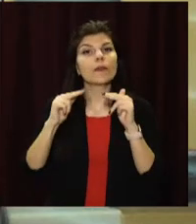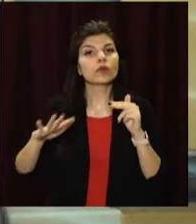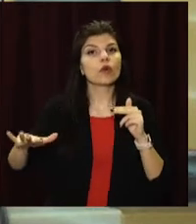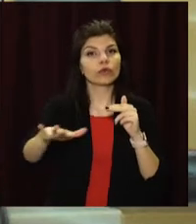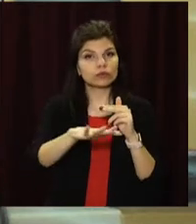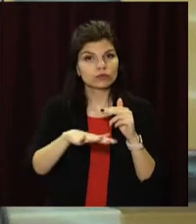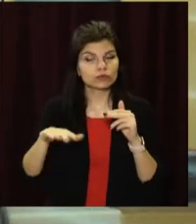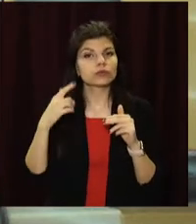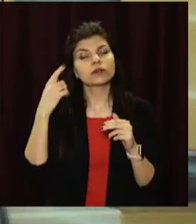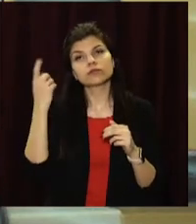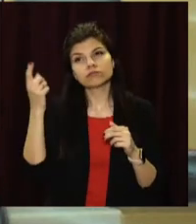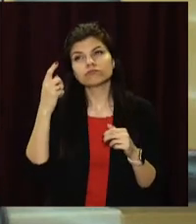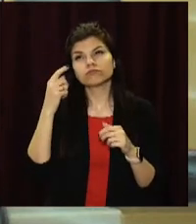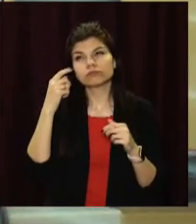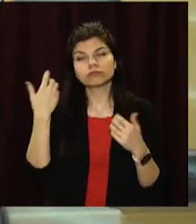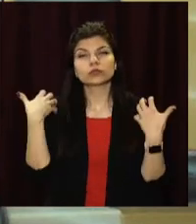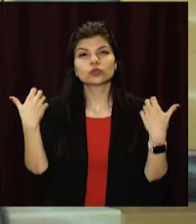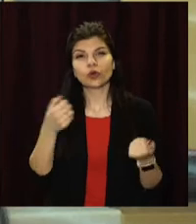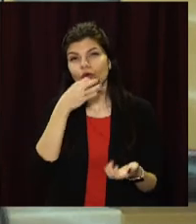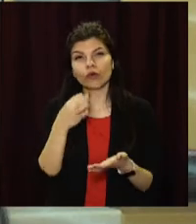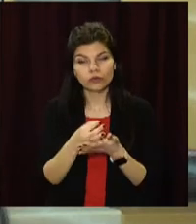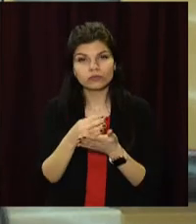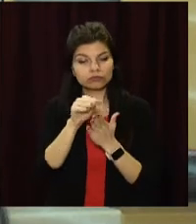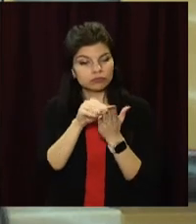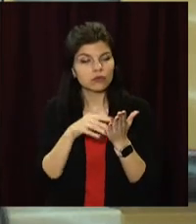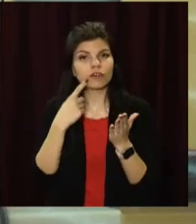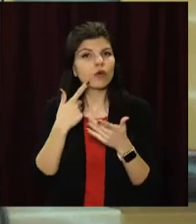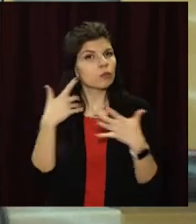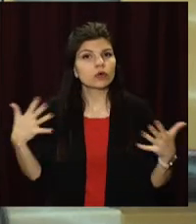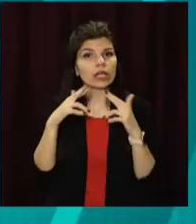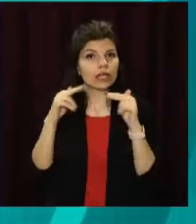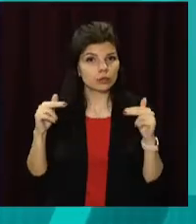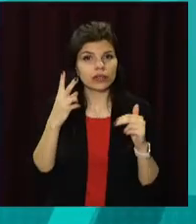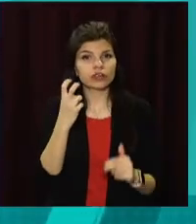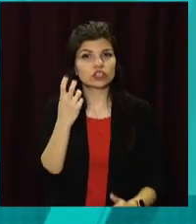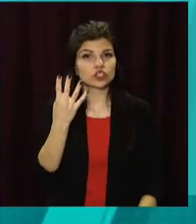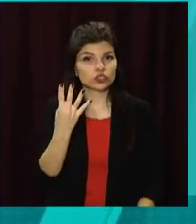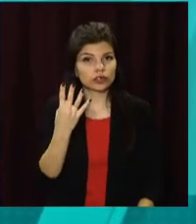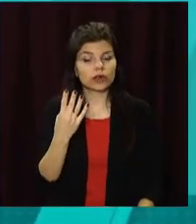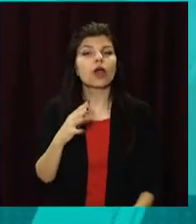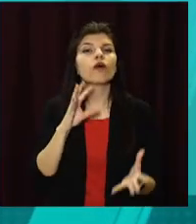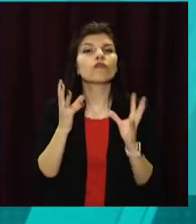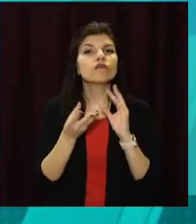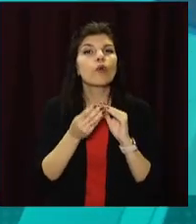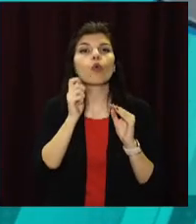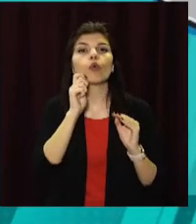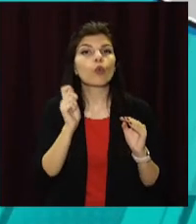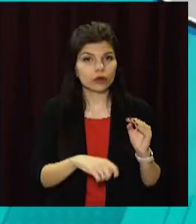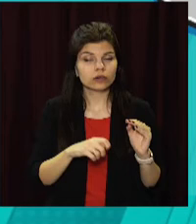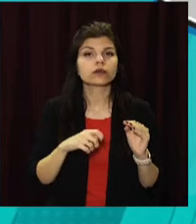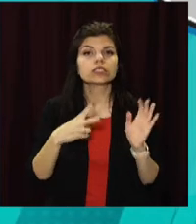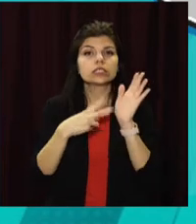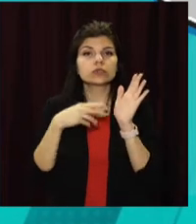Дніпропетровщині. За даними обласного департаменту охорони здоров'я, найбільше хворих у Дніпрі – 204. Загалом в Україні